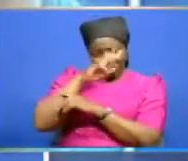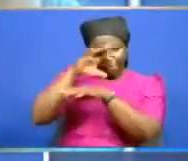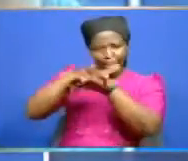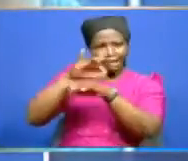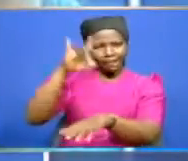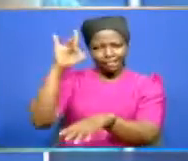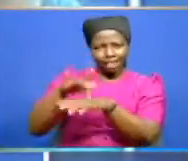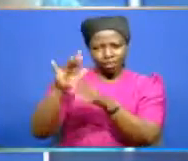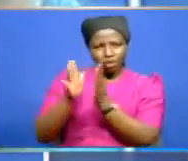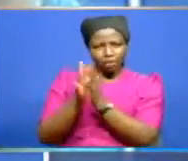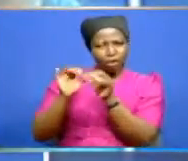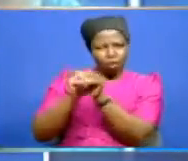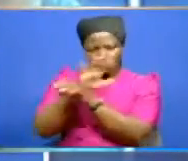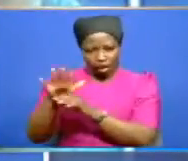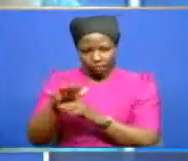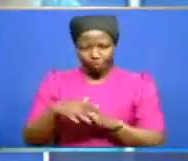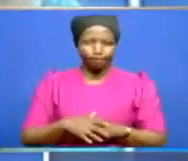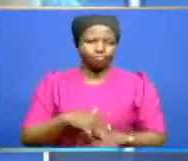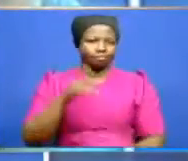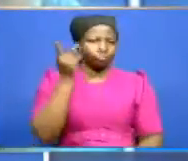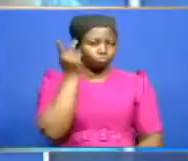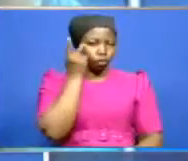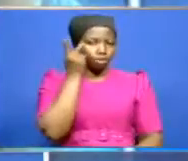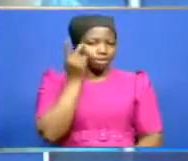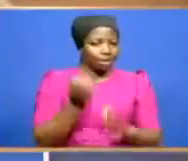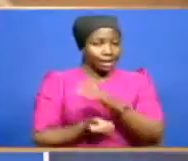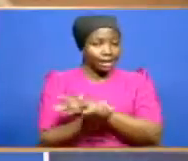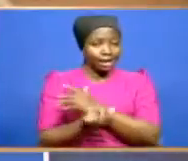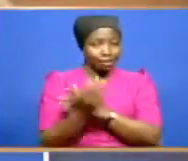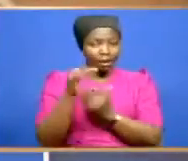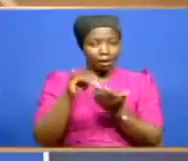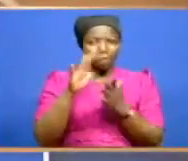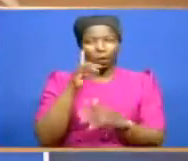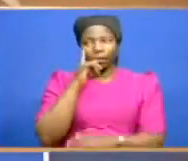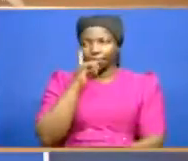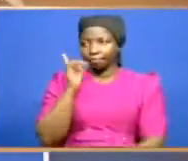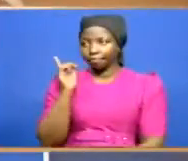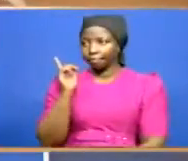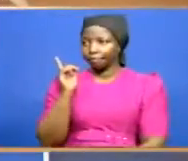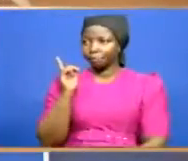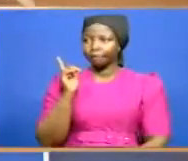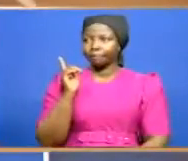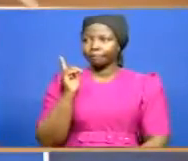wa COVID-19. Purity Museo anatuarifu zaidi.